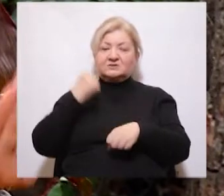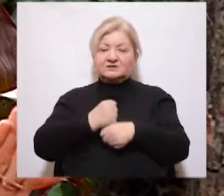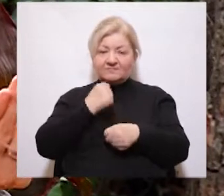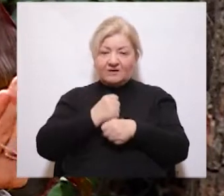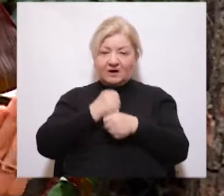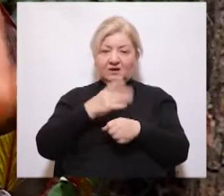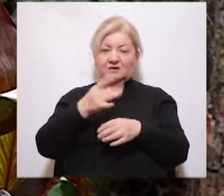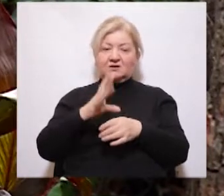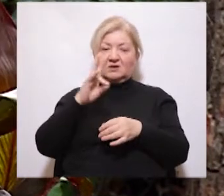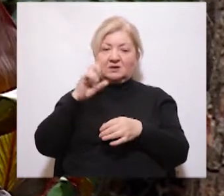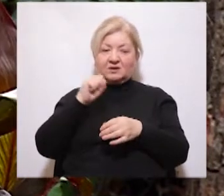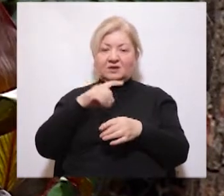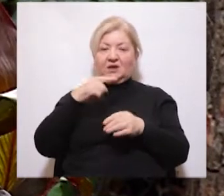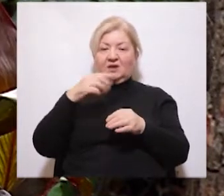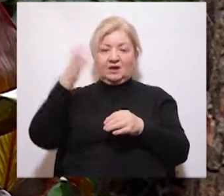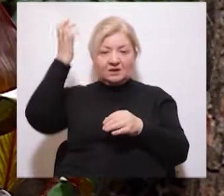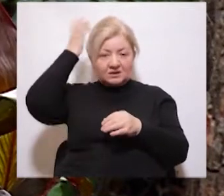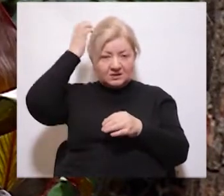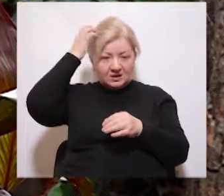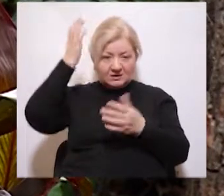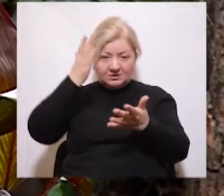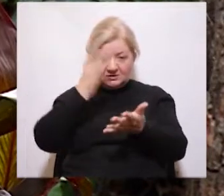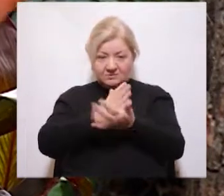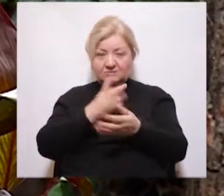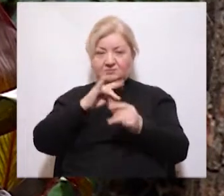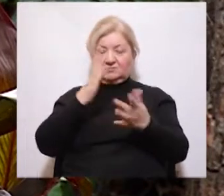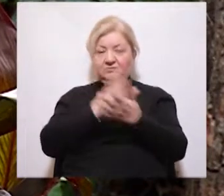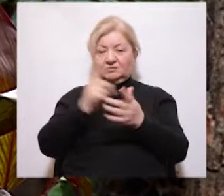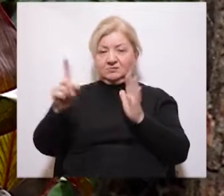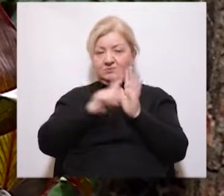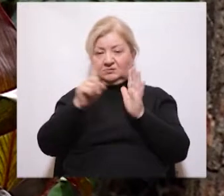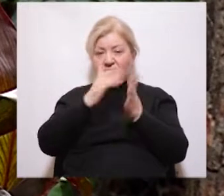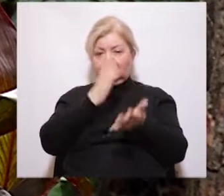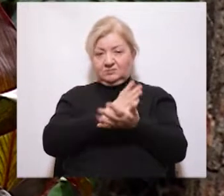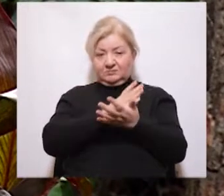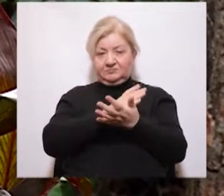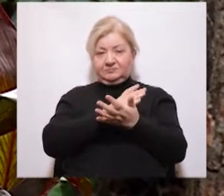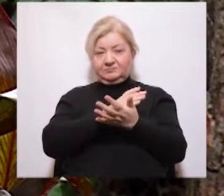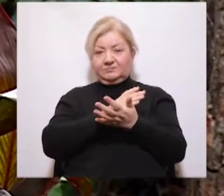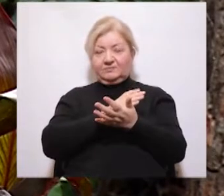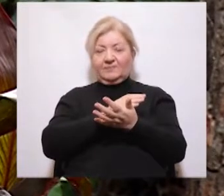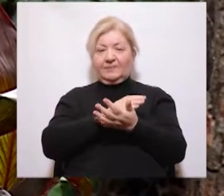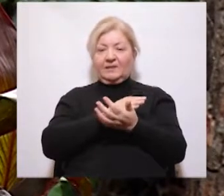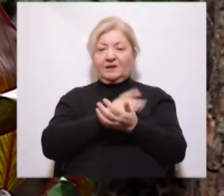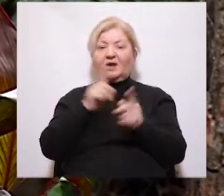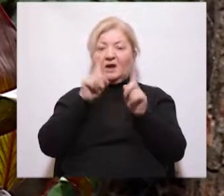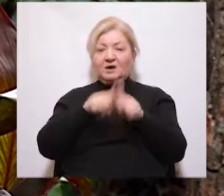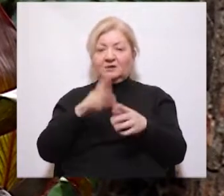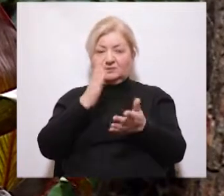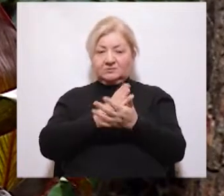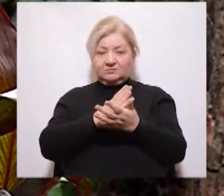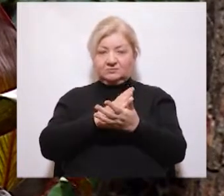გვაქვს სვანეთში, მესტიაში, ნატახტარში, თელავში, რომელიც თუშეთთან კავშირის ერთადერთი გზა არის ხოლმე უამინდობის